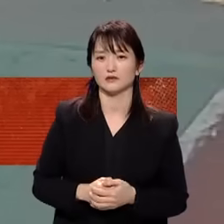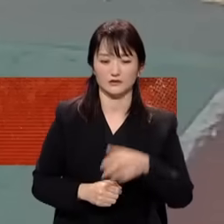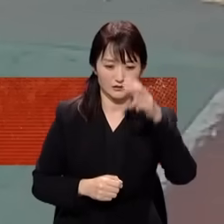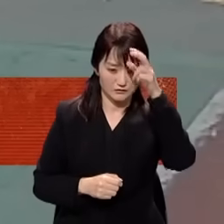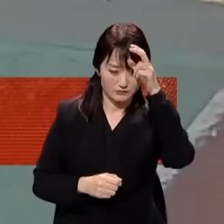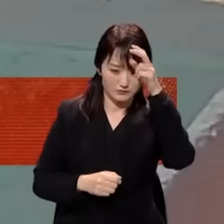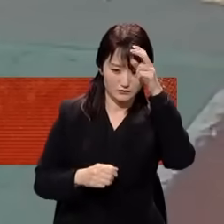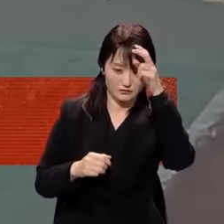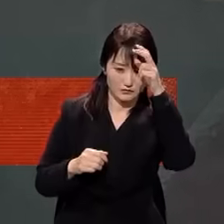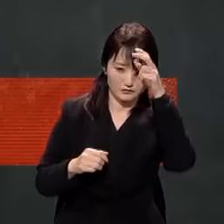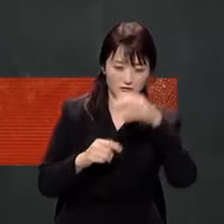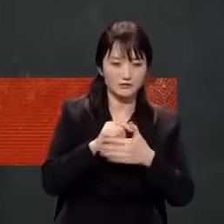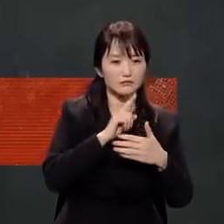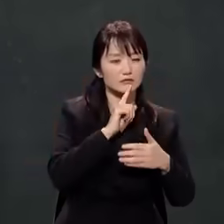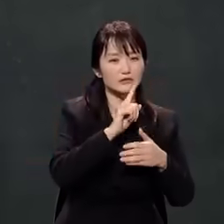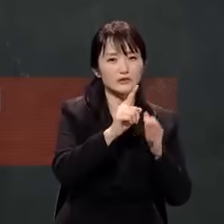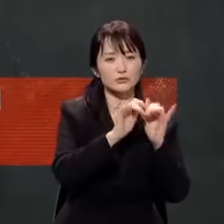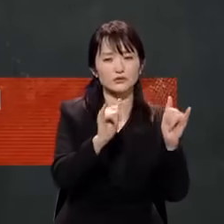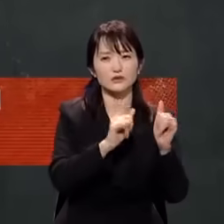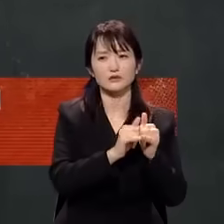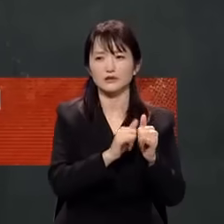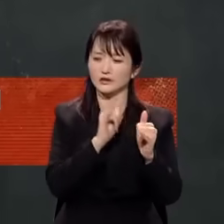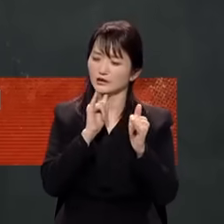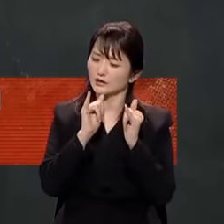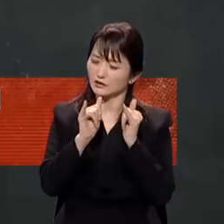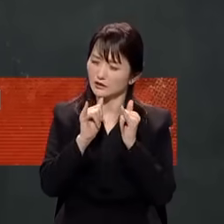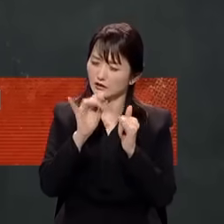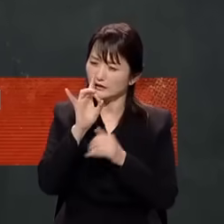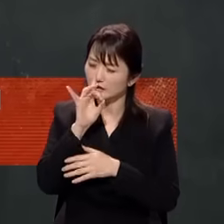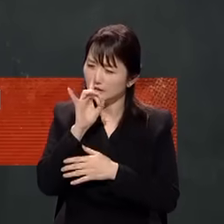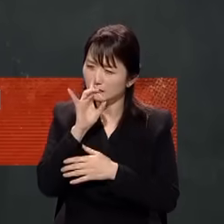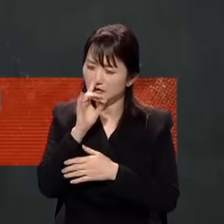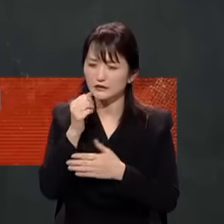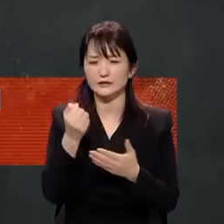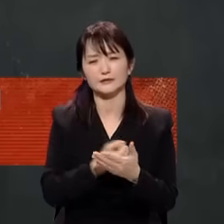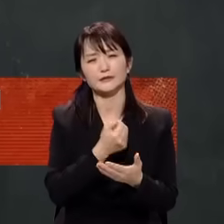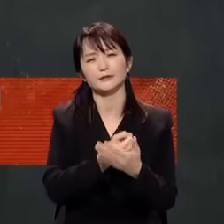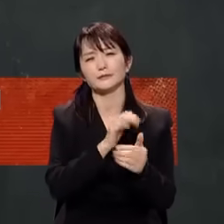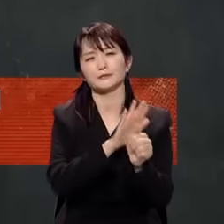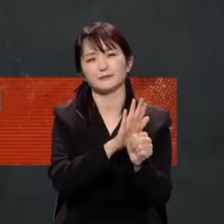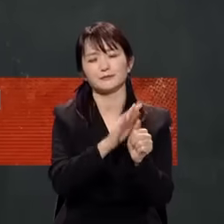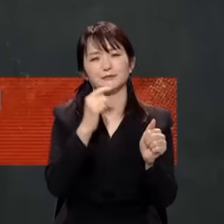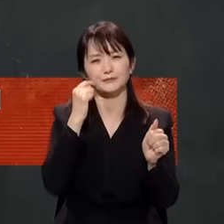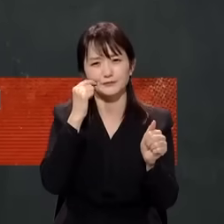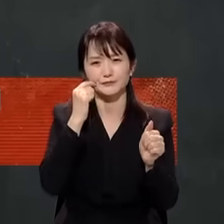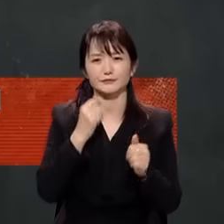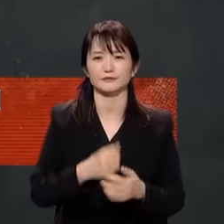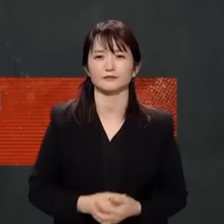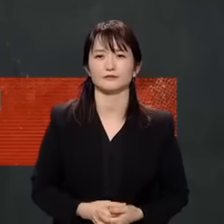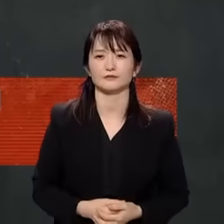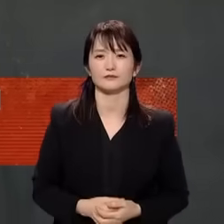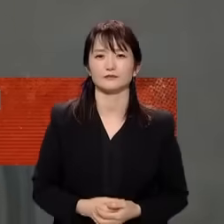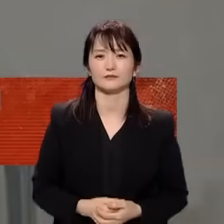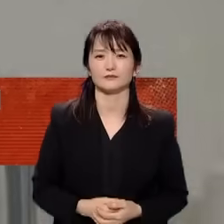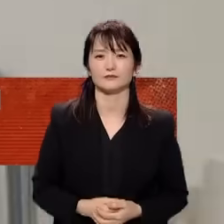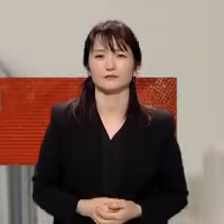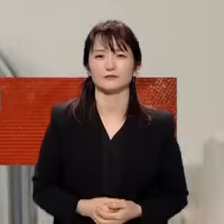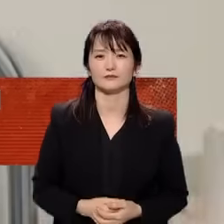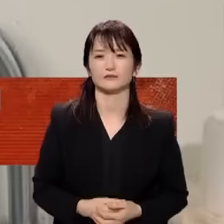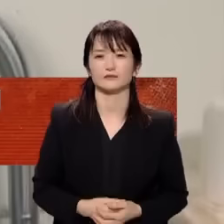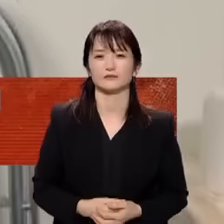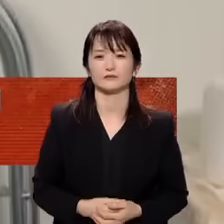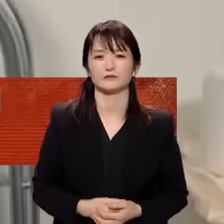된다고 하니까 굉장히 안타깝다고만 하고 별로 도와주지는 못하는 그런 상황입니다. 일단 그러다 보니까 지금 보시는 것처럼